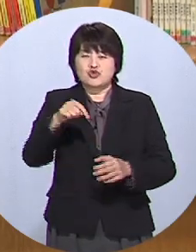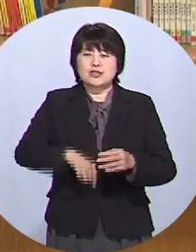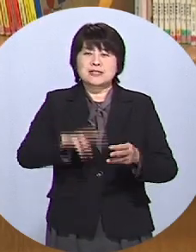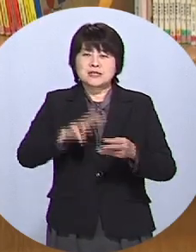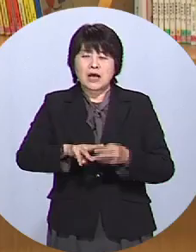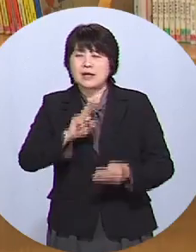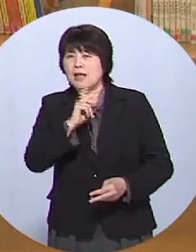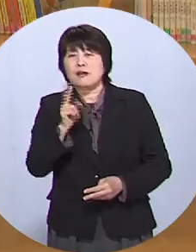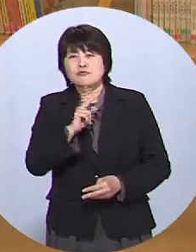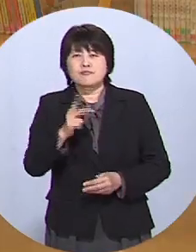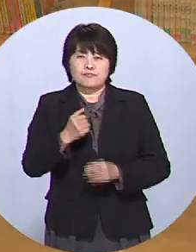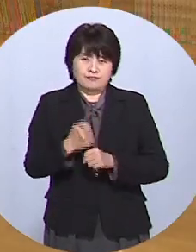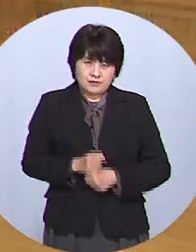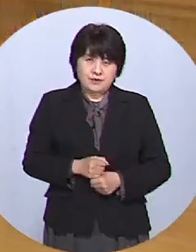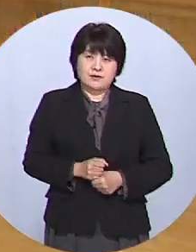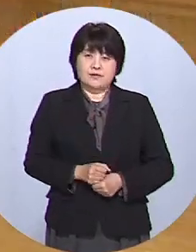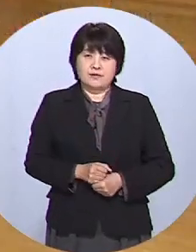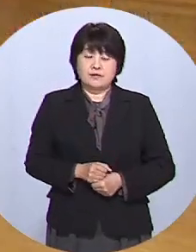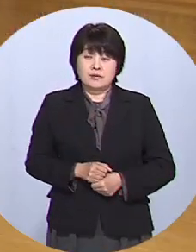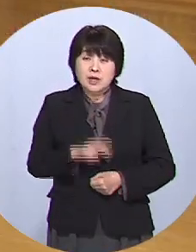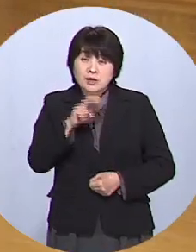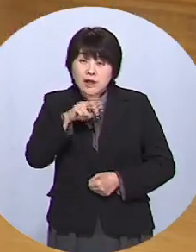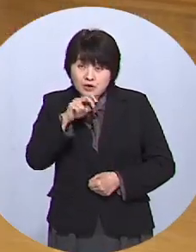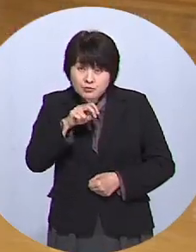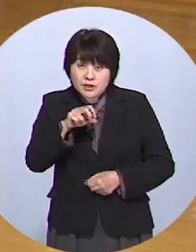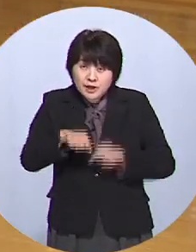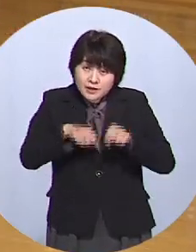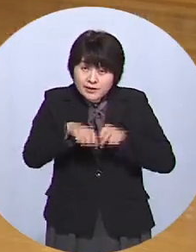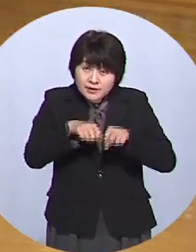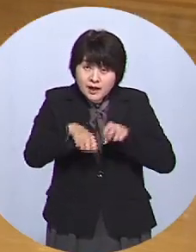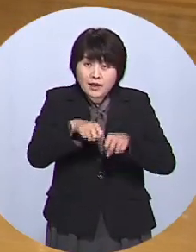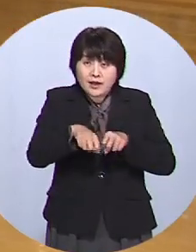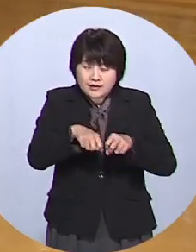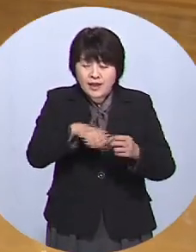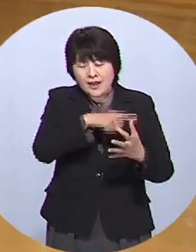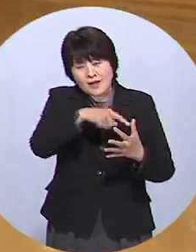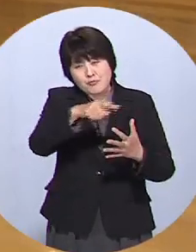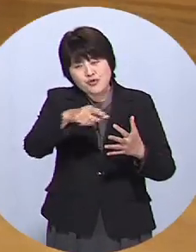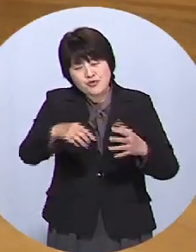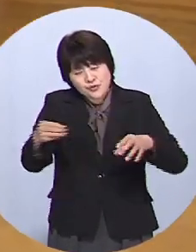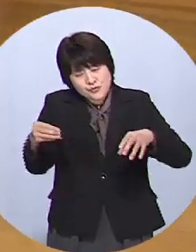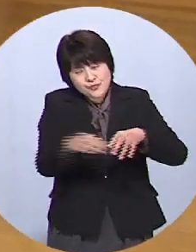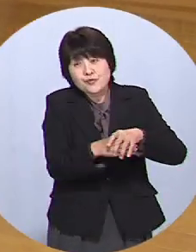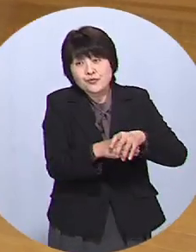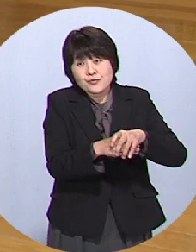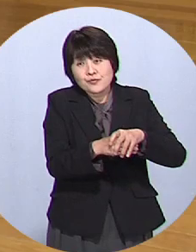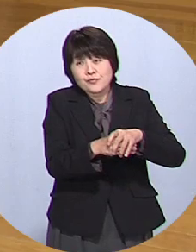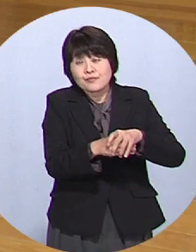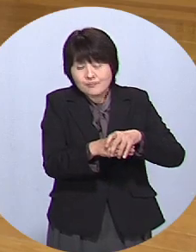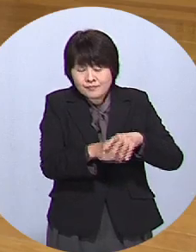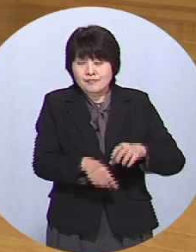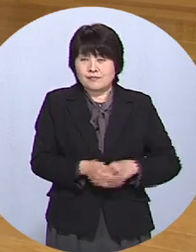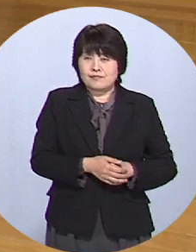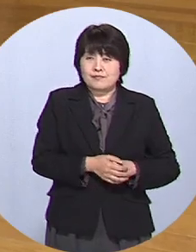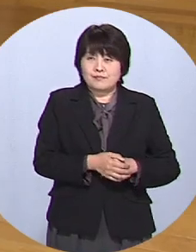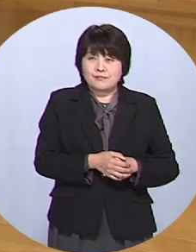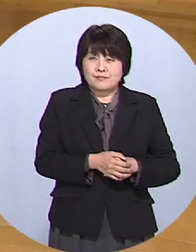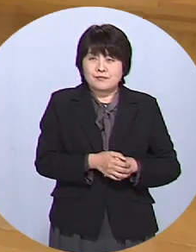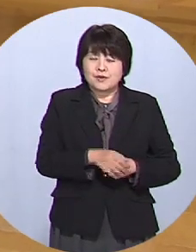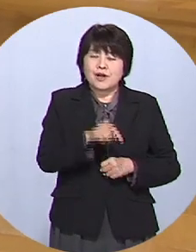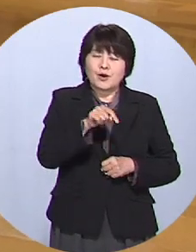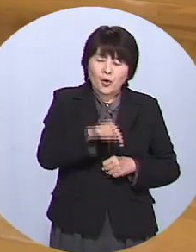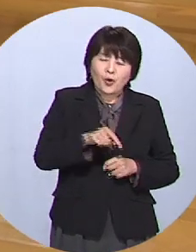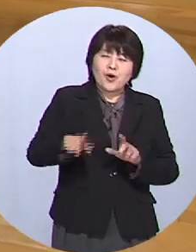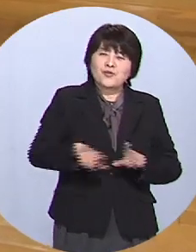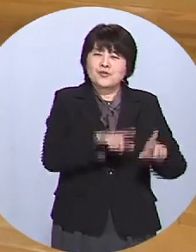役。ネズミがかけてきて手袋に潜り込んで言いました。